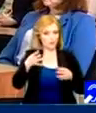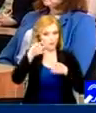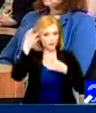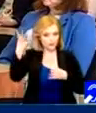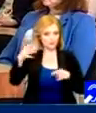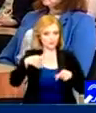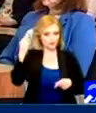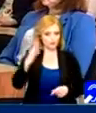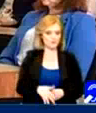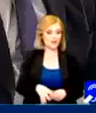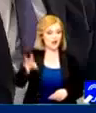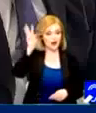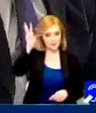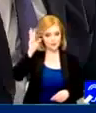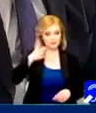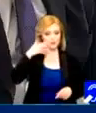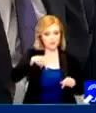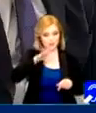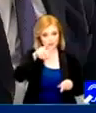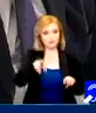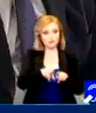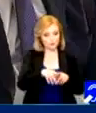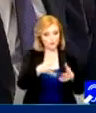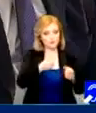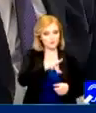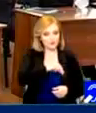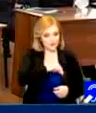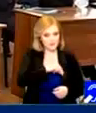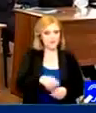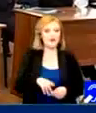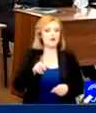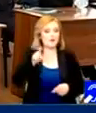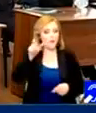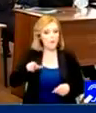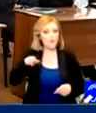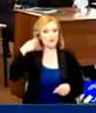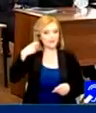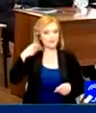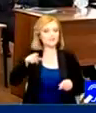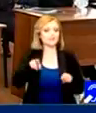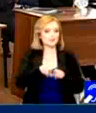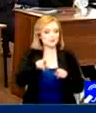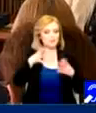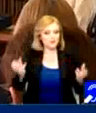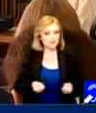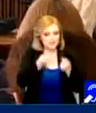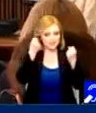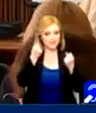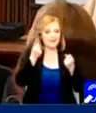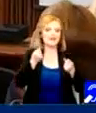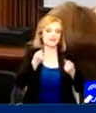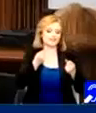Daniel Ioniță, ambasadorul României la Chișinău, a primit premiul pentru omul politic care a susținut cel mai activ bibliotecile.